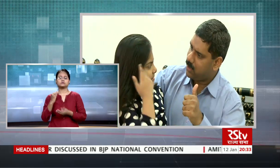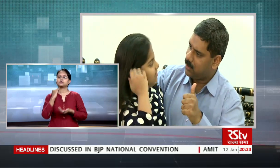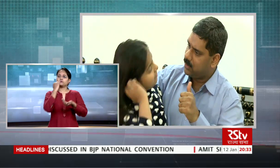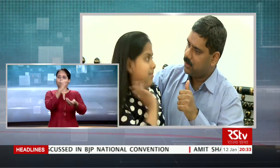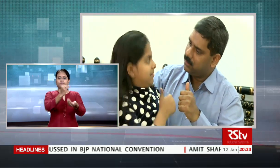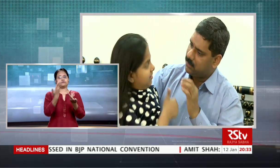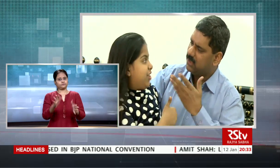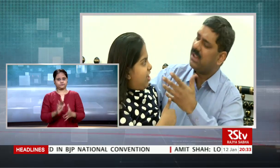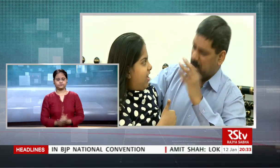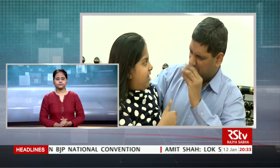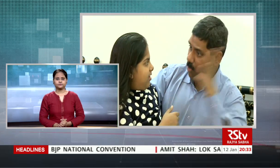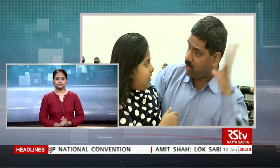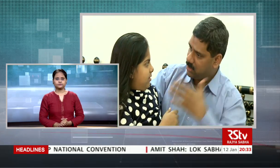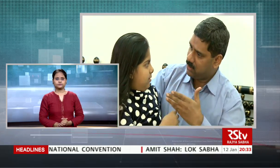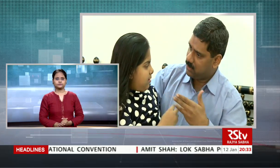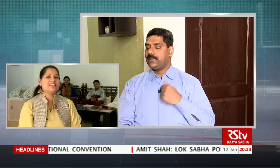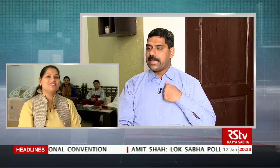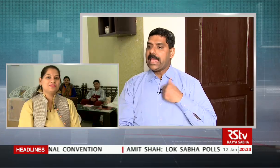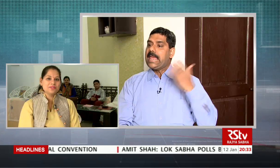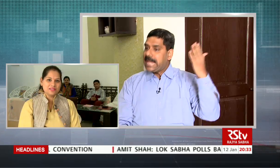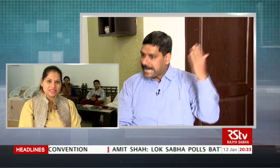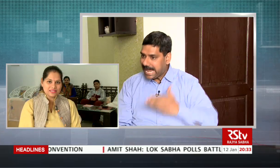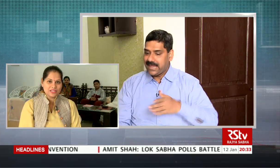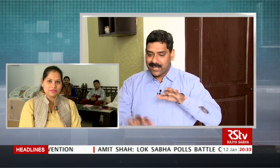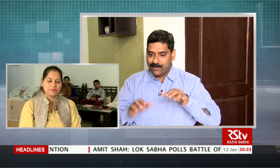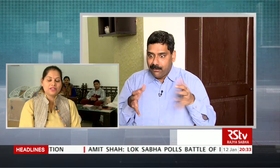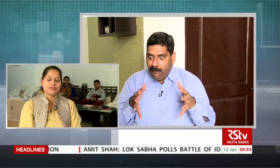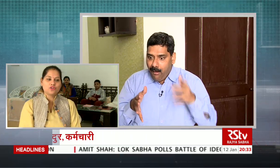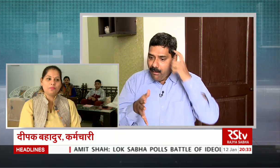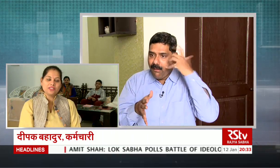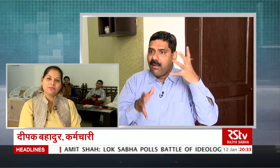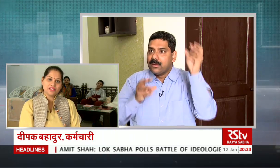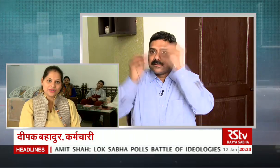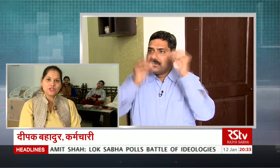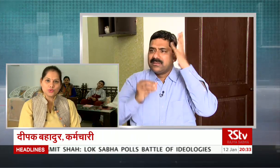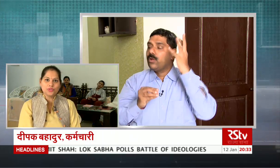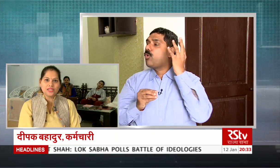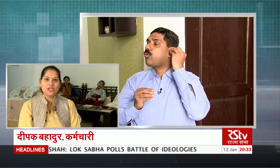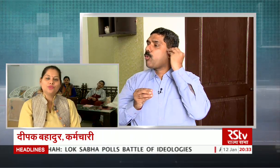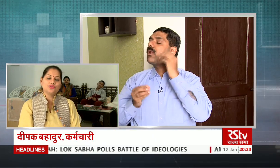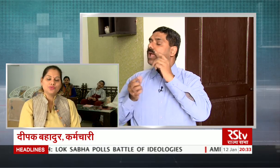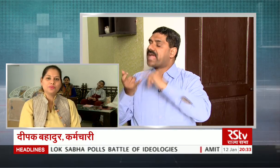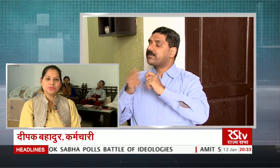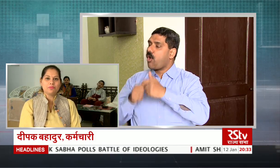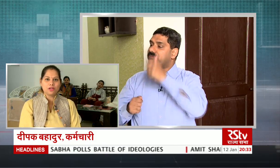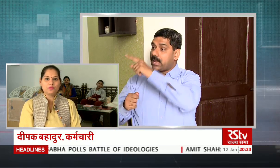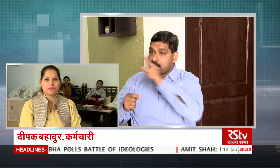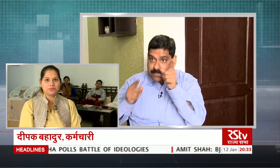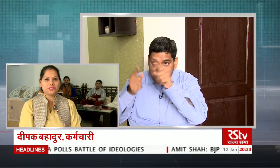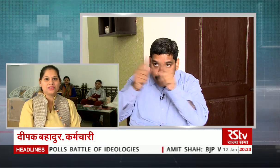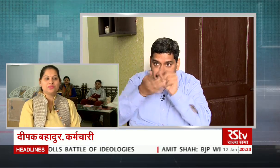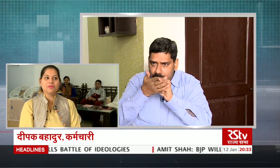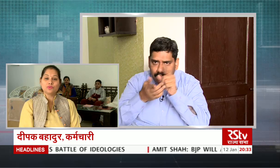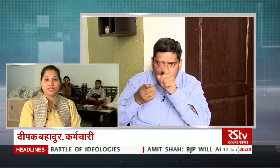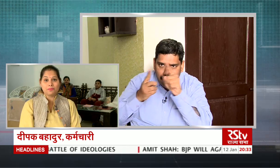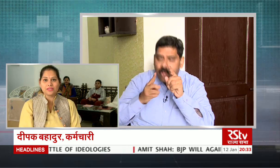पुरस्कार से भी सम्मानित किया गया है। मैंने जब इसकी जॉब में जब मैंने ट्रेनिंग शुरू की तो शुरू में मुझे बहुत प्रॉब्लम